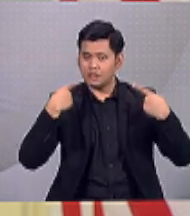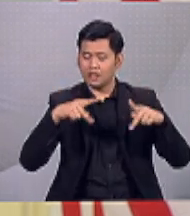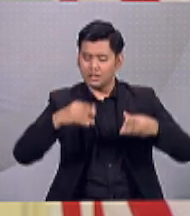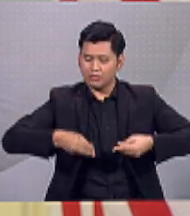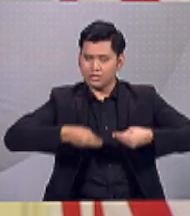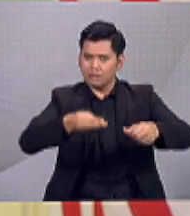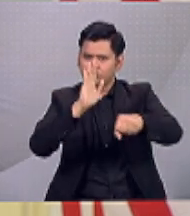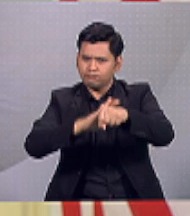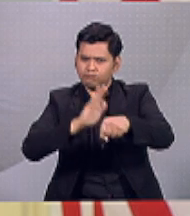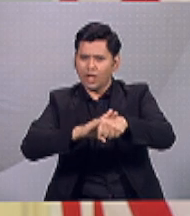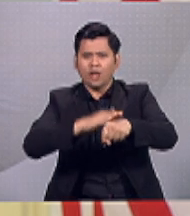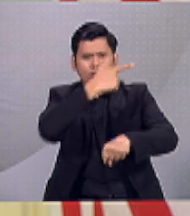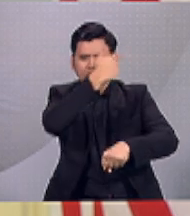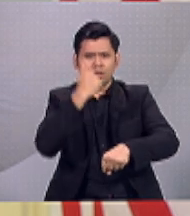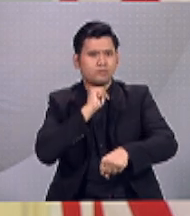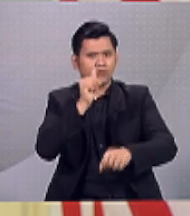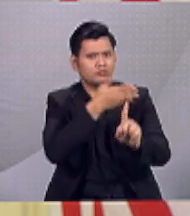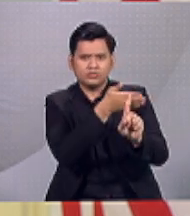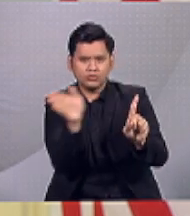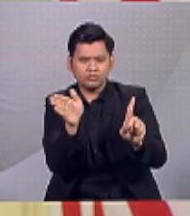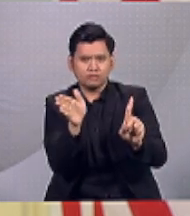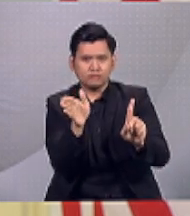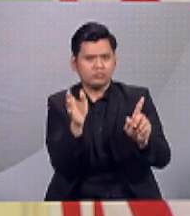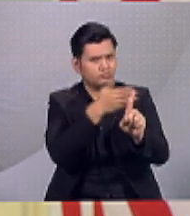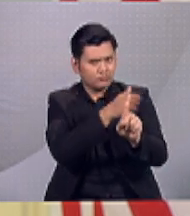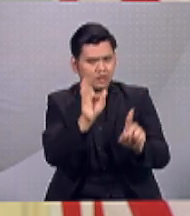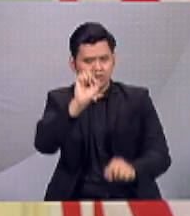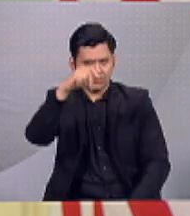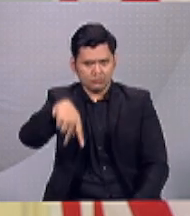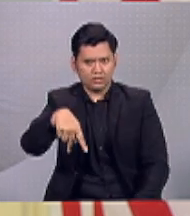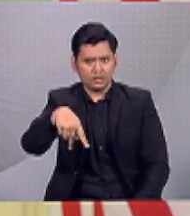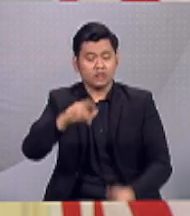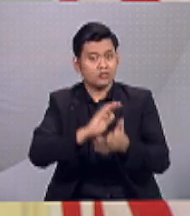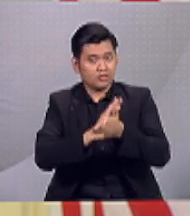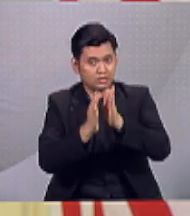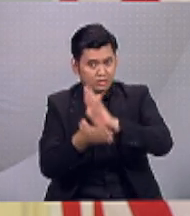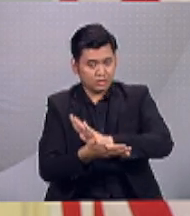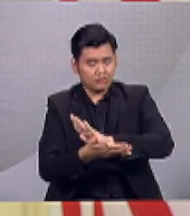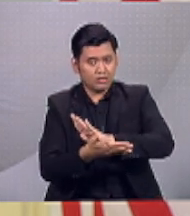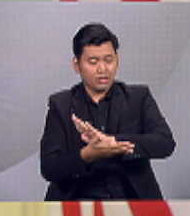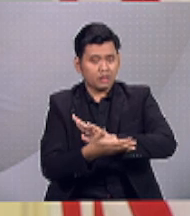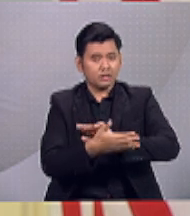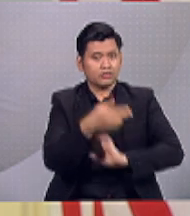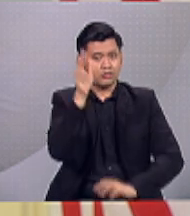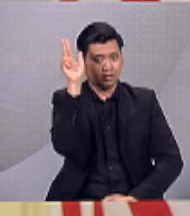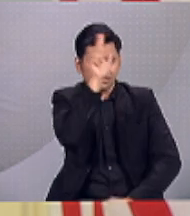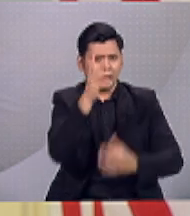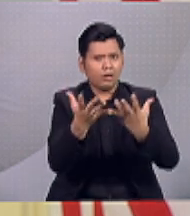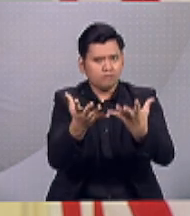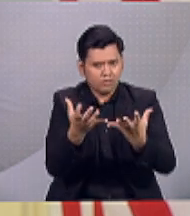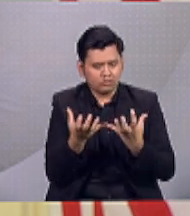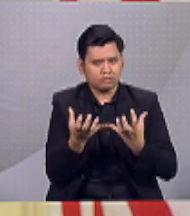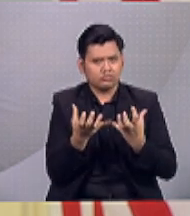amaran atas ketidakpatuhan SOP. Kerana itu, kerajaan ingin